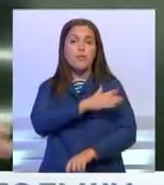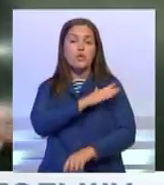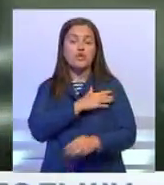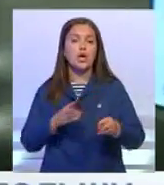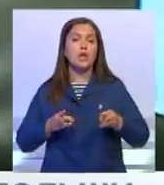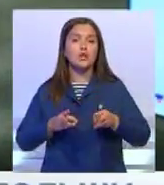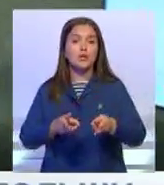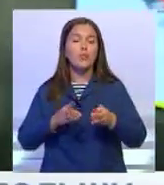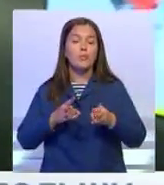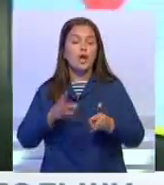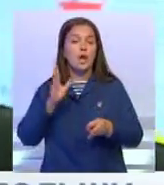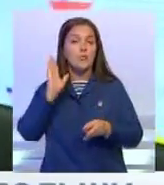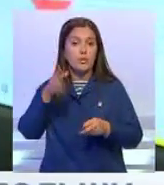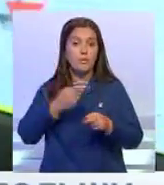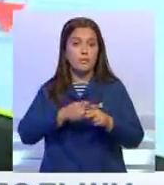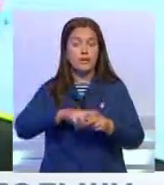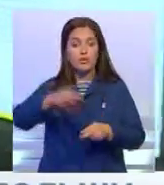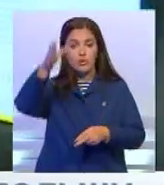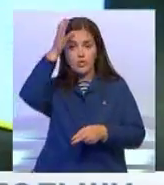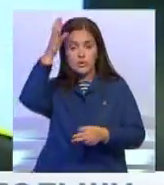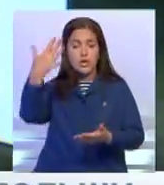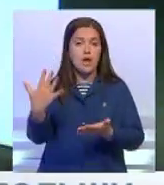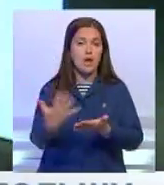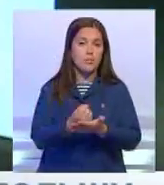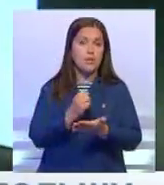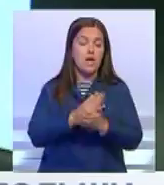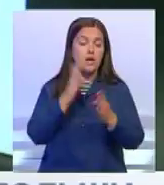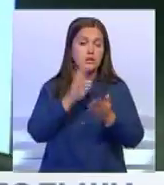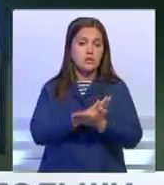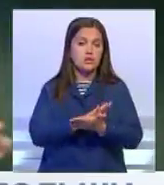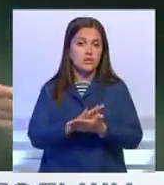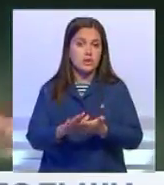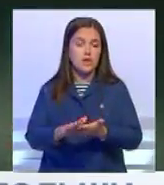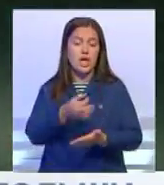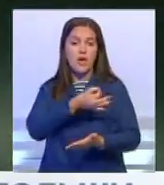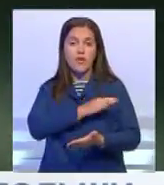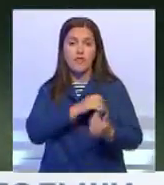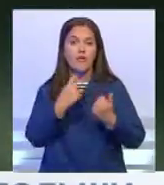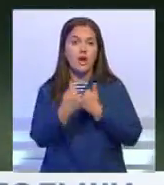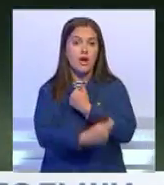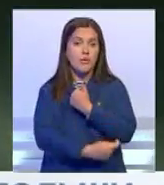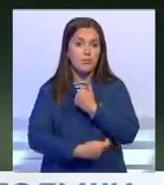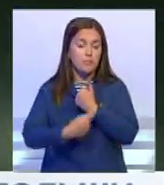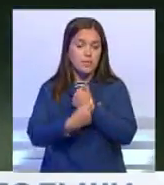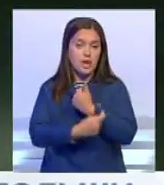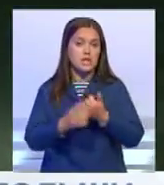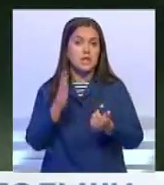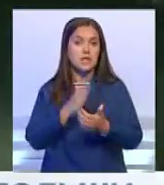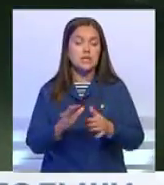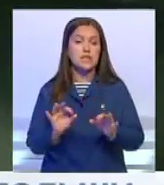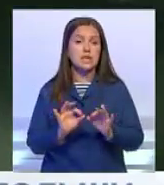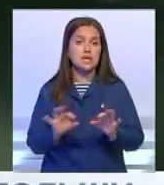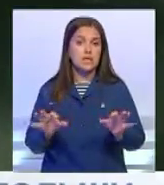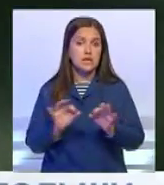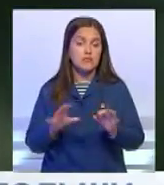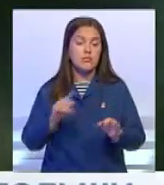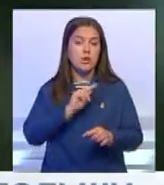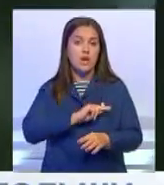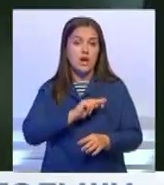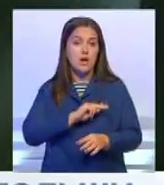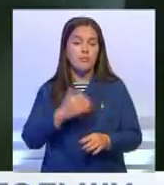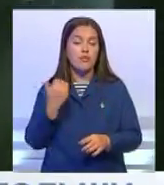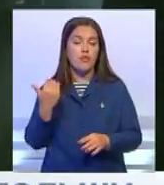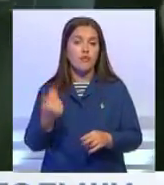будущего. Благодаря работе ученых был получен экологичный и эффективный материал. И, как говорят волонтеры этого павильона,